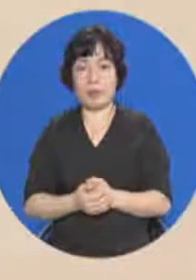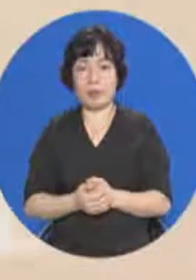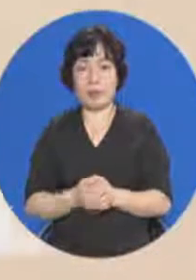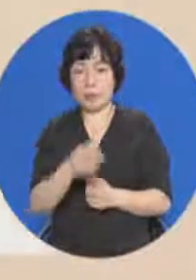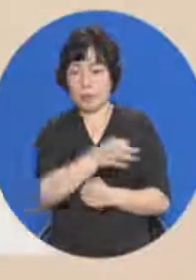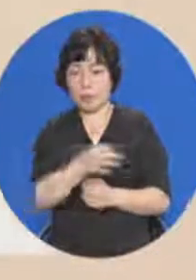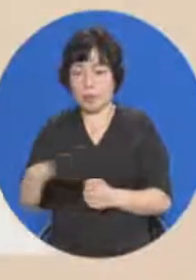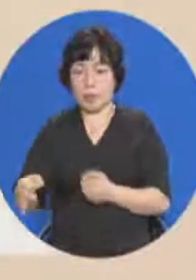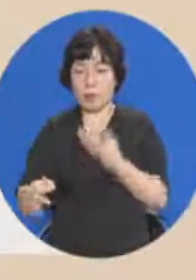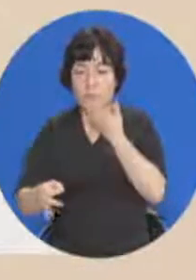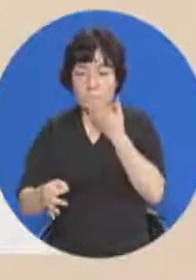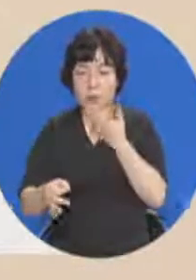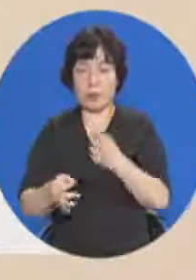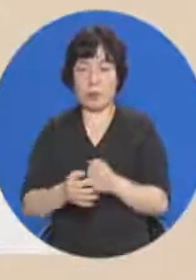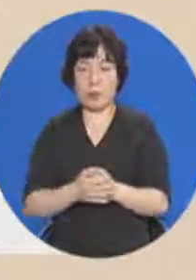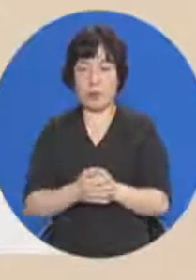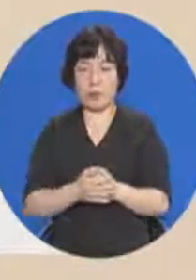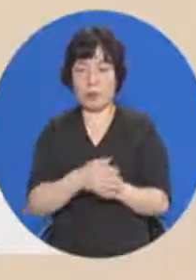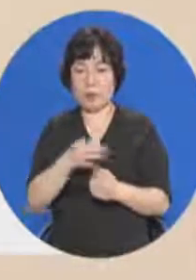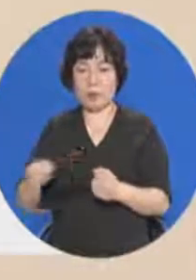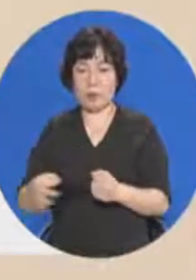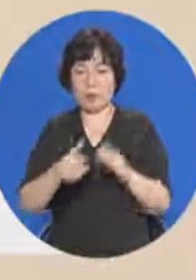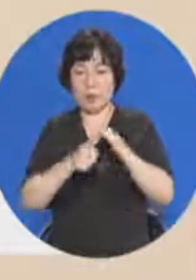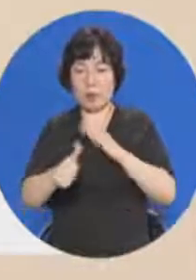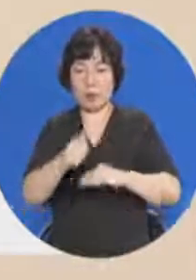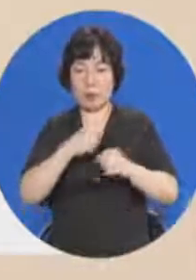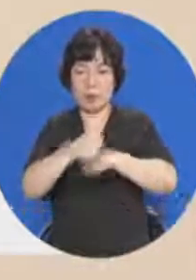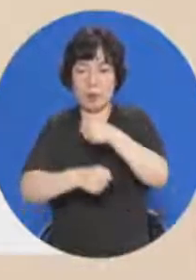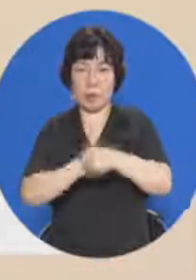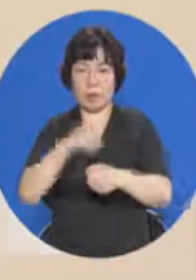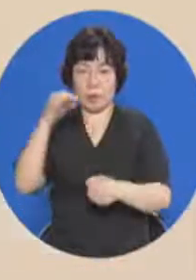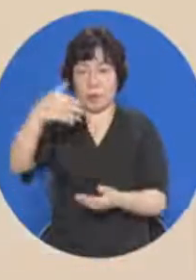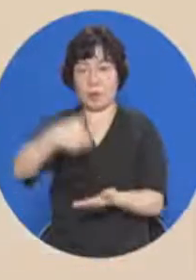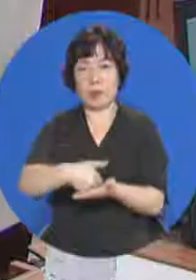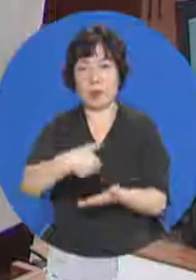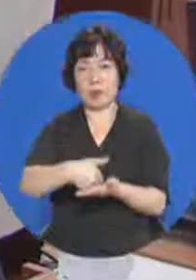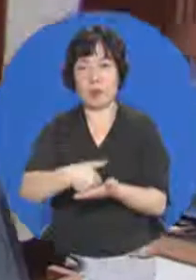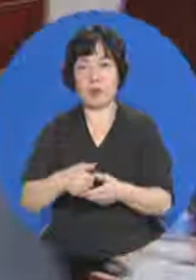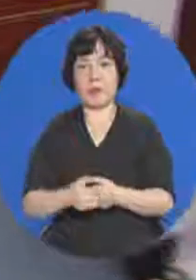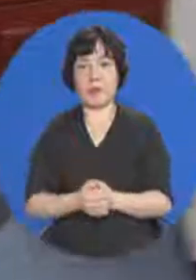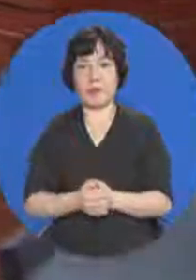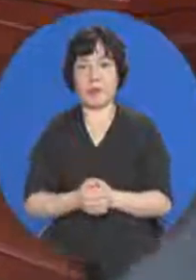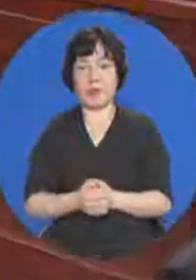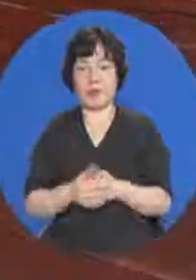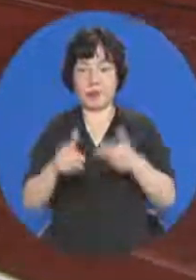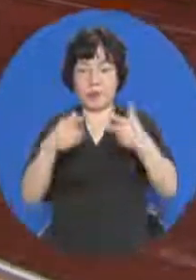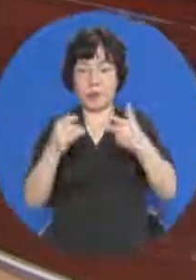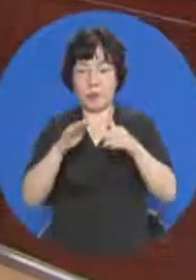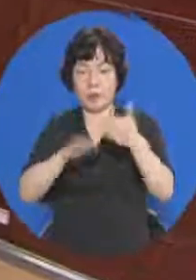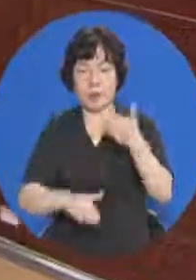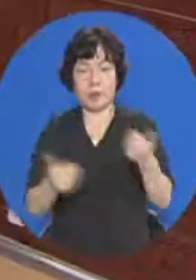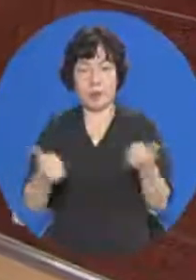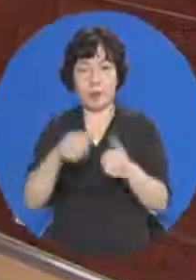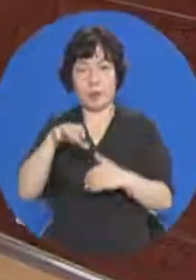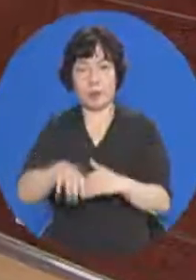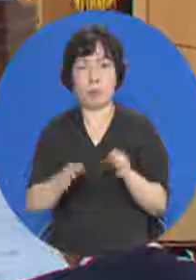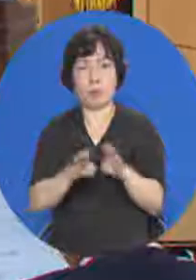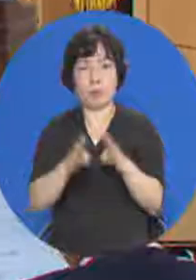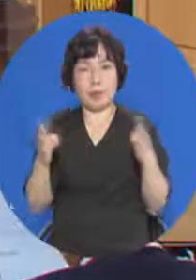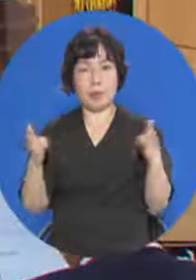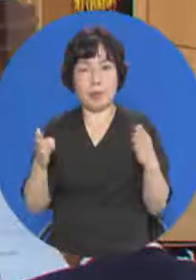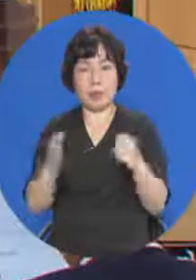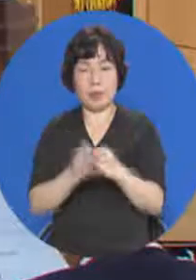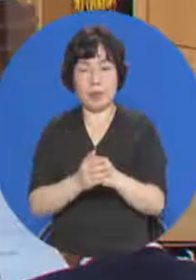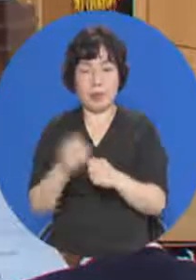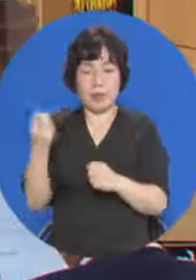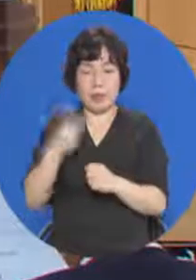해놓고 대표에서 마음대로 하죠. 그래서 이런 부분은 대표에서 제7회 후반기 의회가 시작되면서 다시